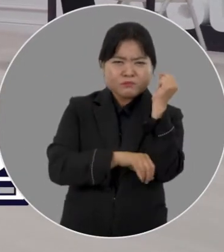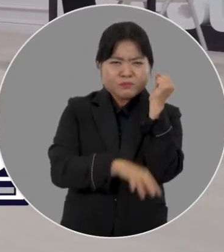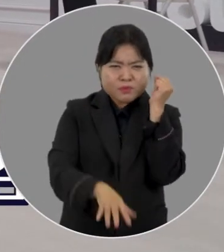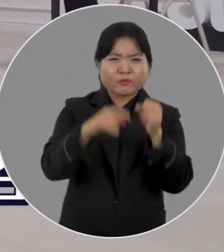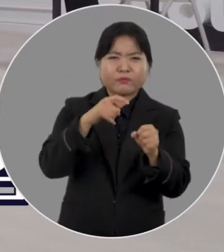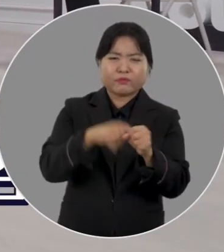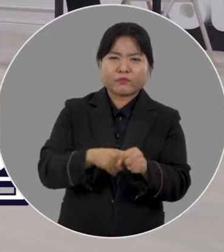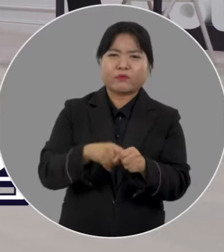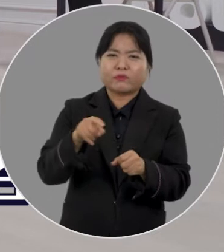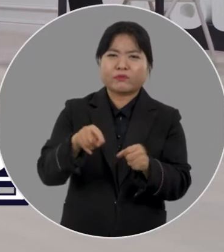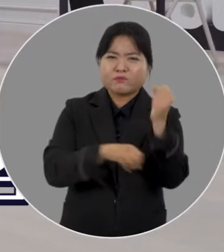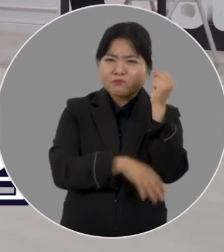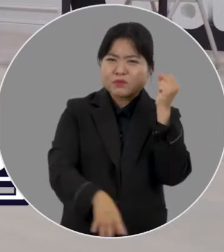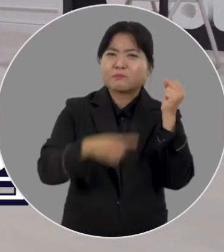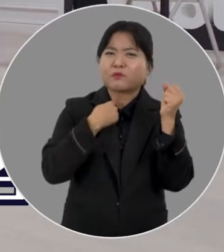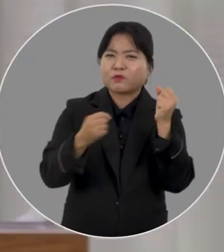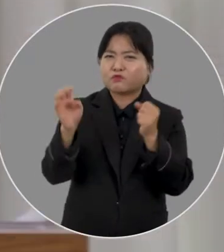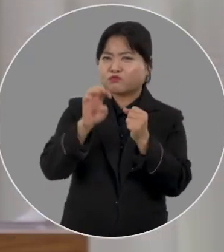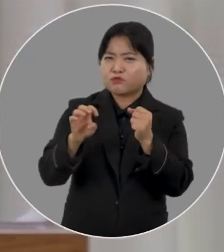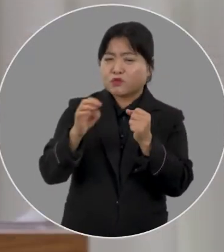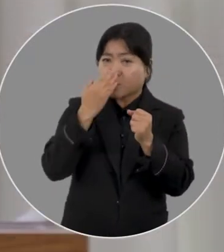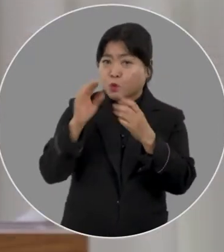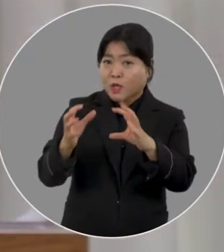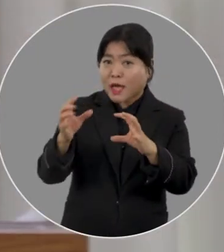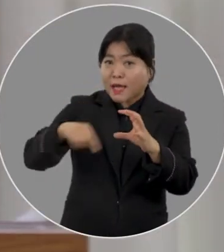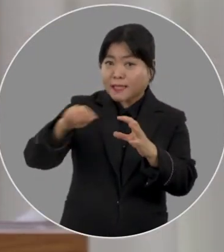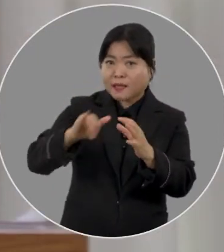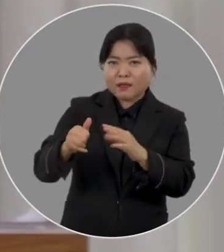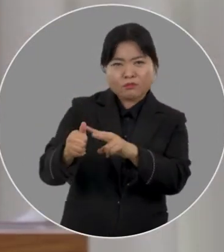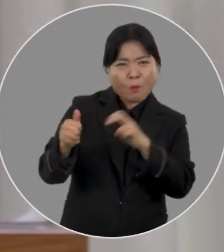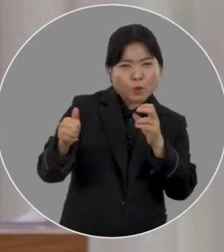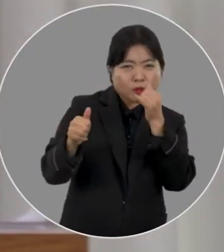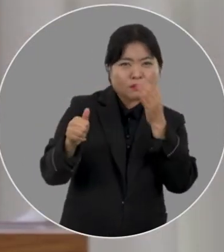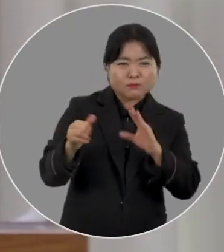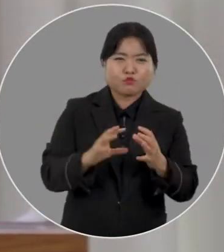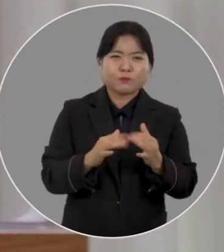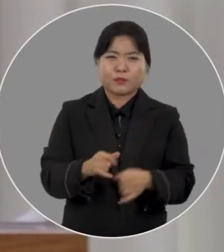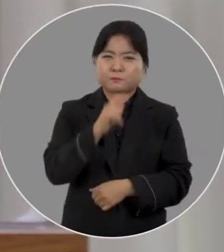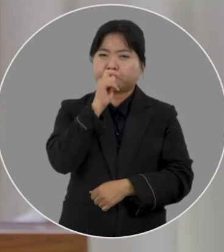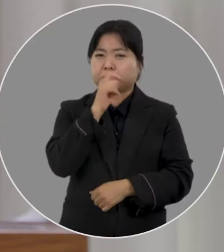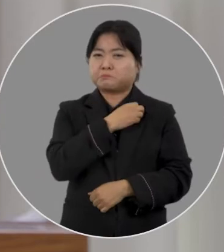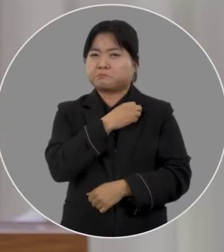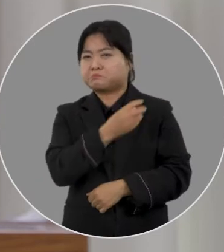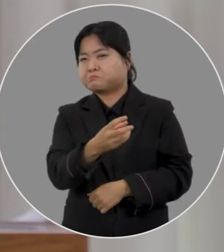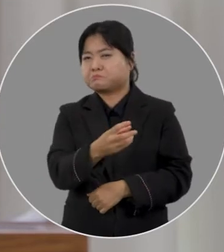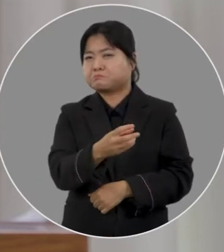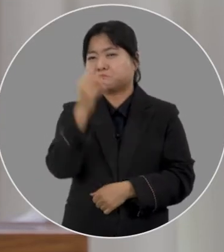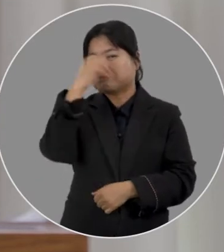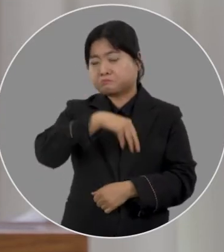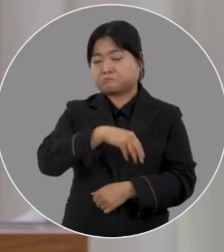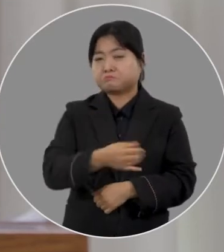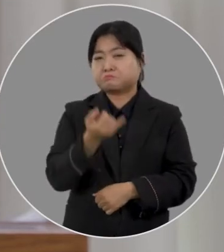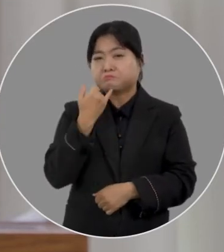유대인에 대한 혐오 인식도 있었지만 이게 국민들의 어떤 묵인이나 방조, 용인이 있었기